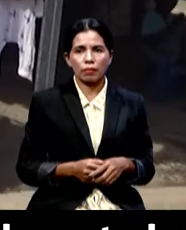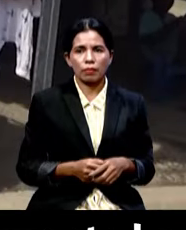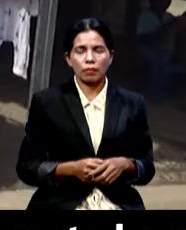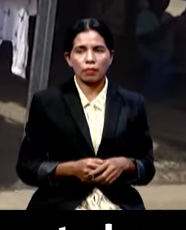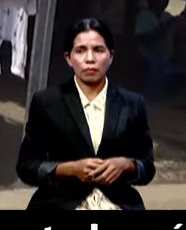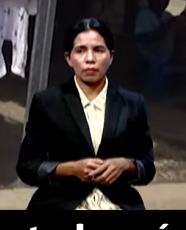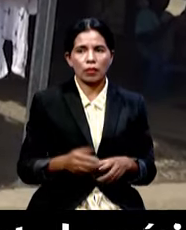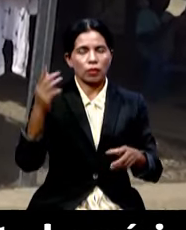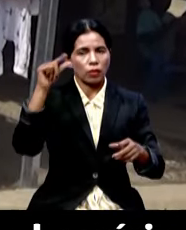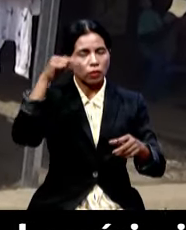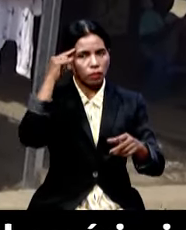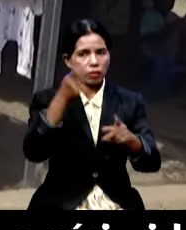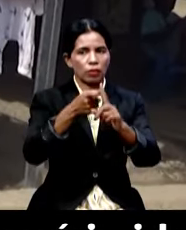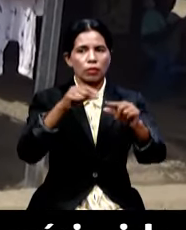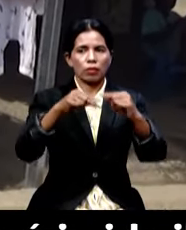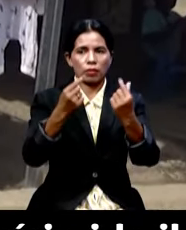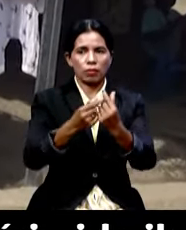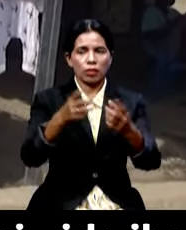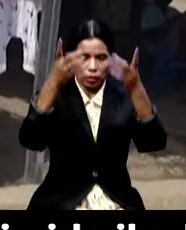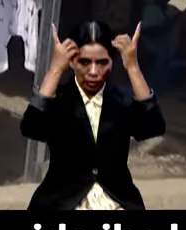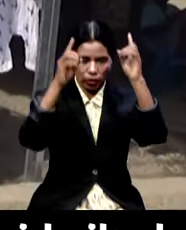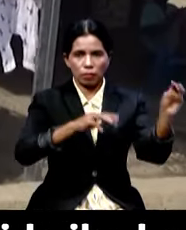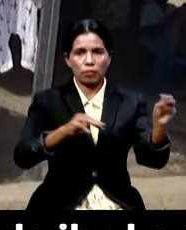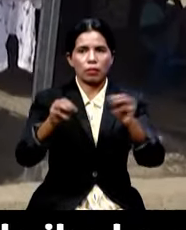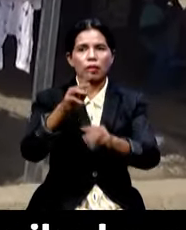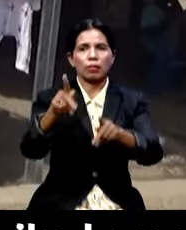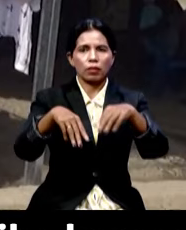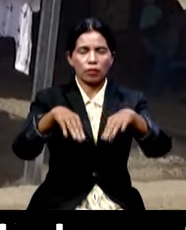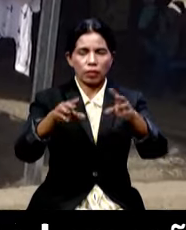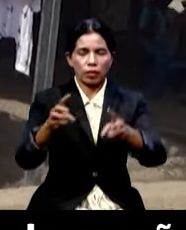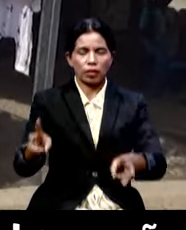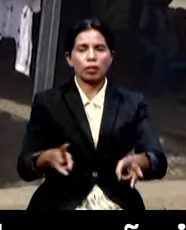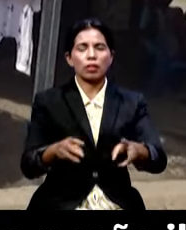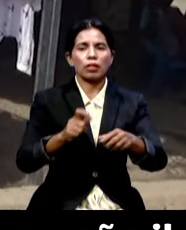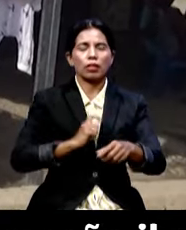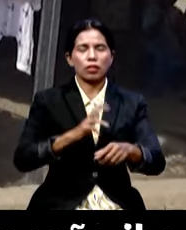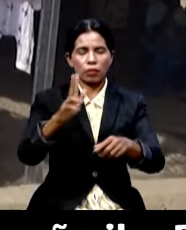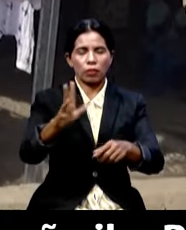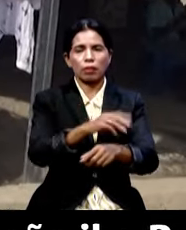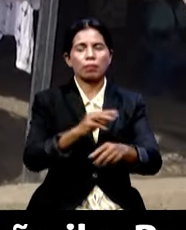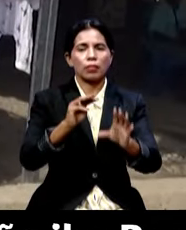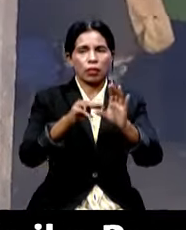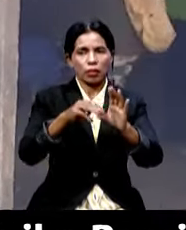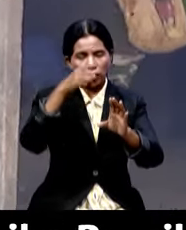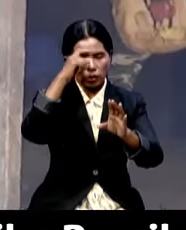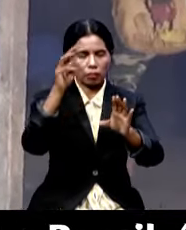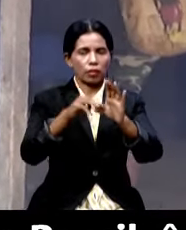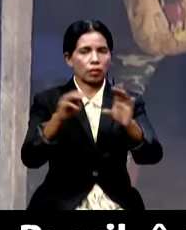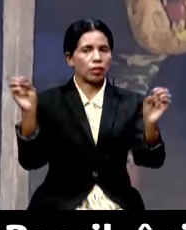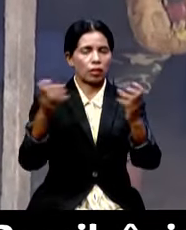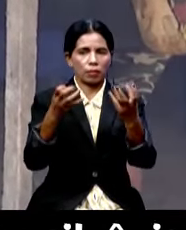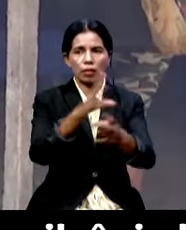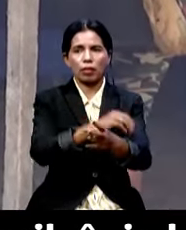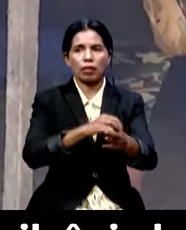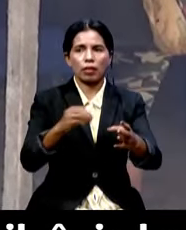Antes ne, governo liusi equipa conjunta decidi mula negosiante obralan iha areta stolu ba mercado manlewana, mai beta ba mercado refere la suficiente